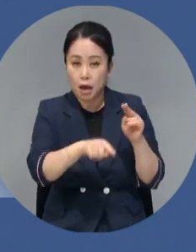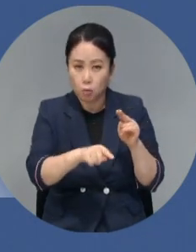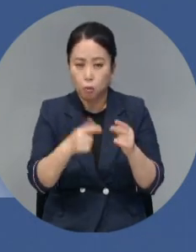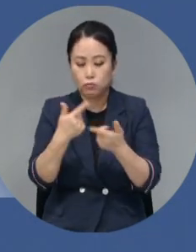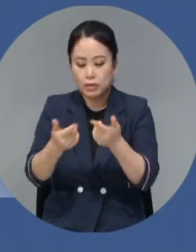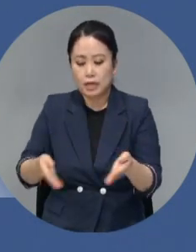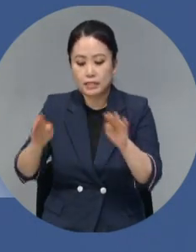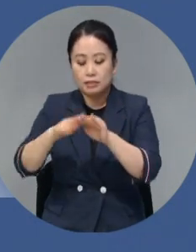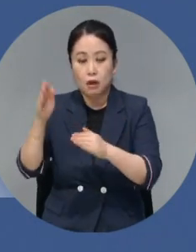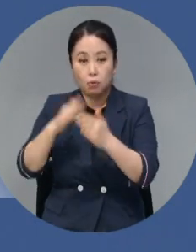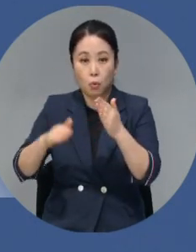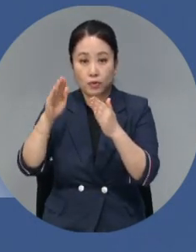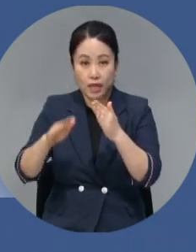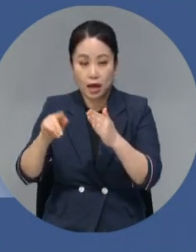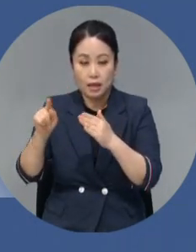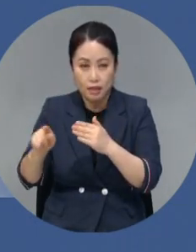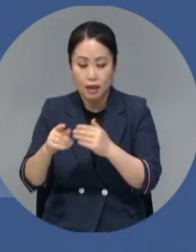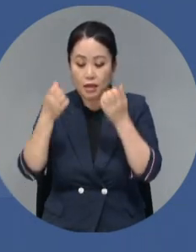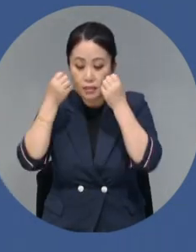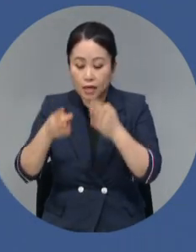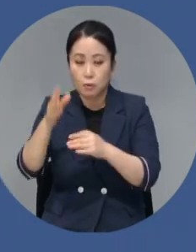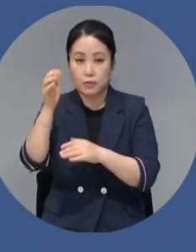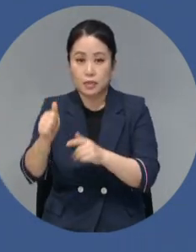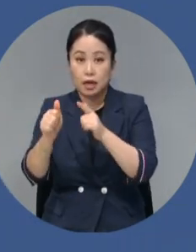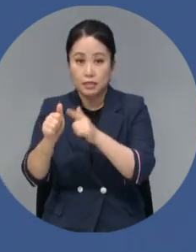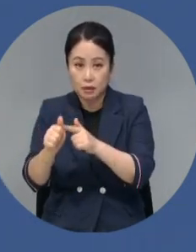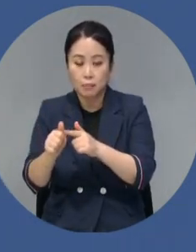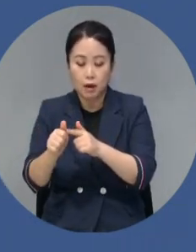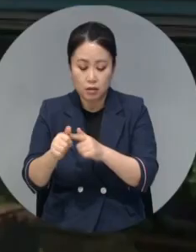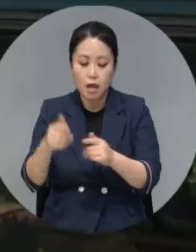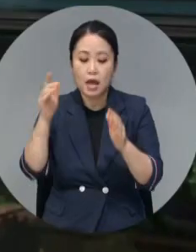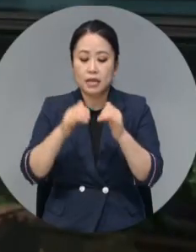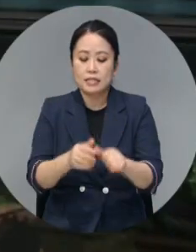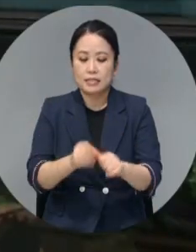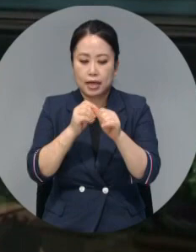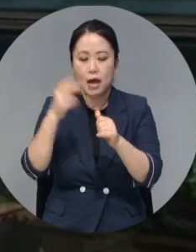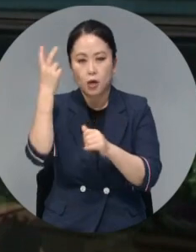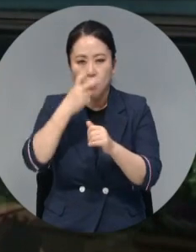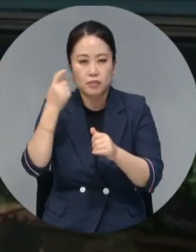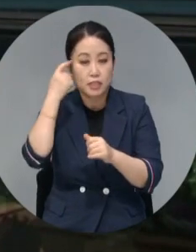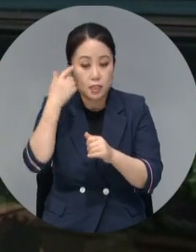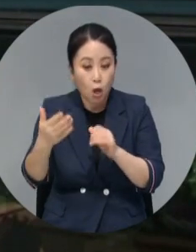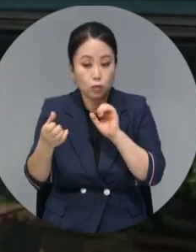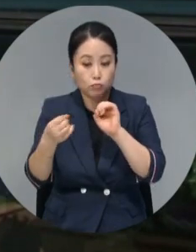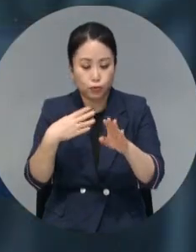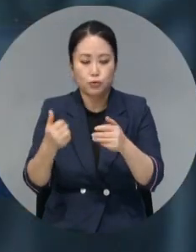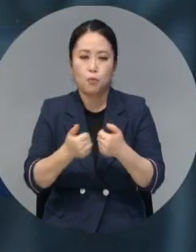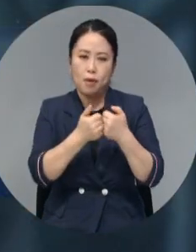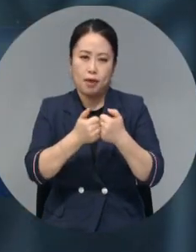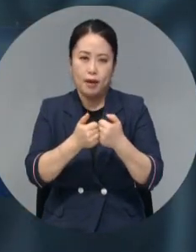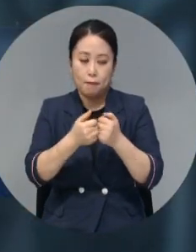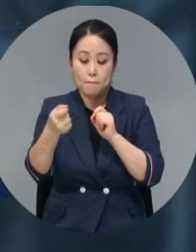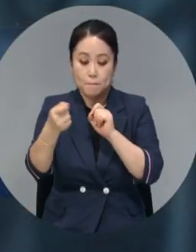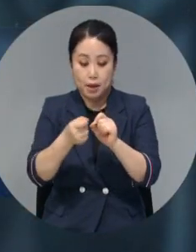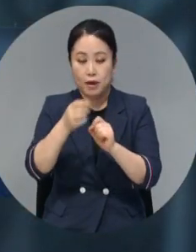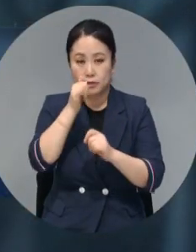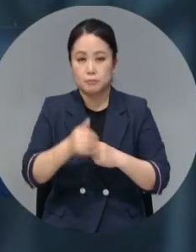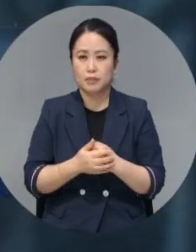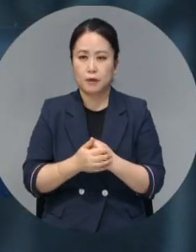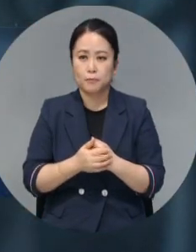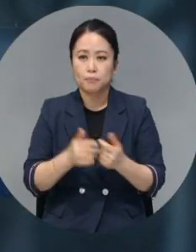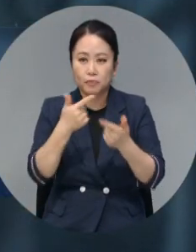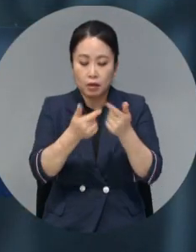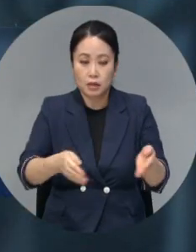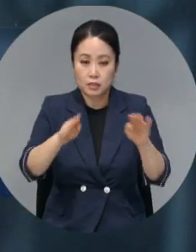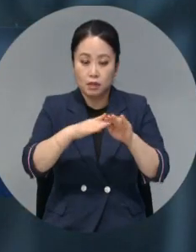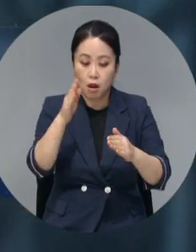포함해 인사검증청문회가 조만간 열릴 예정입니다. 부산 시설공단이나 교통공사의 경우에는